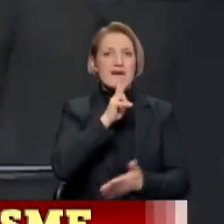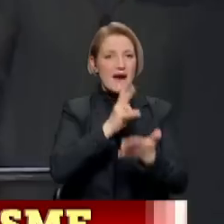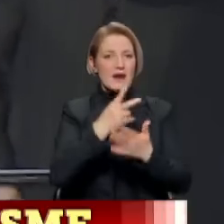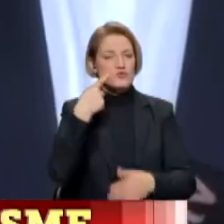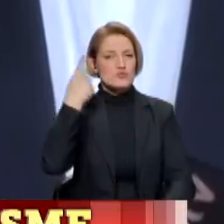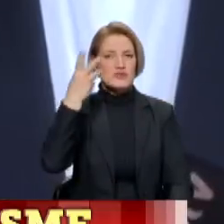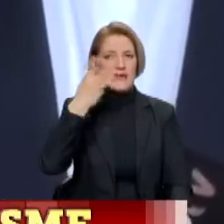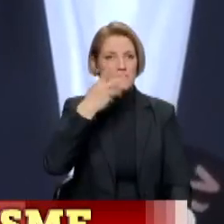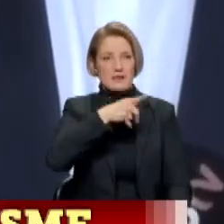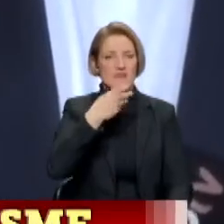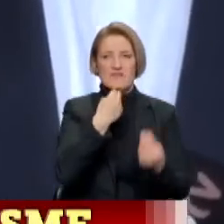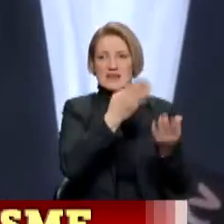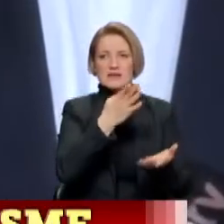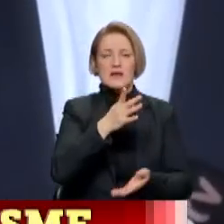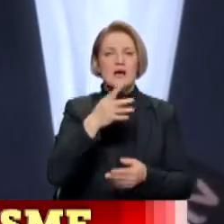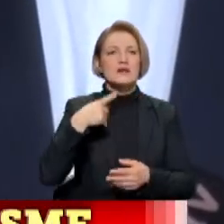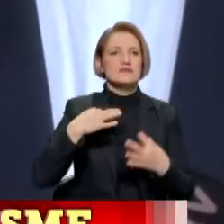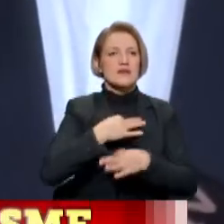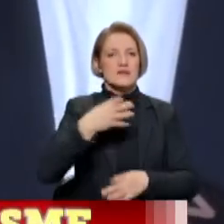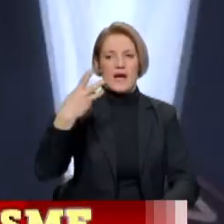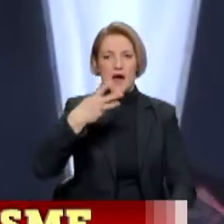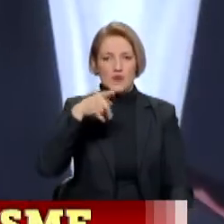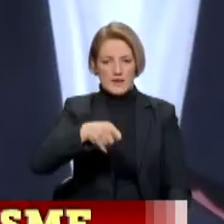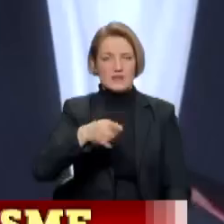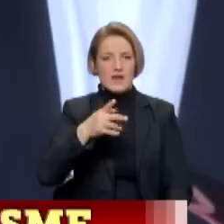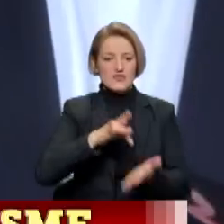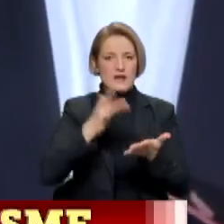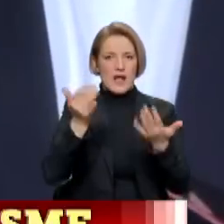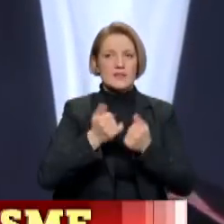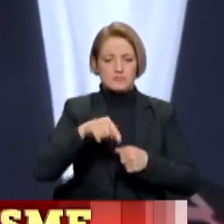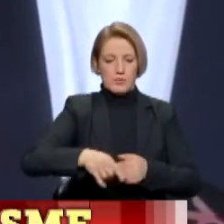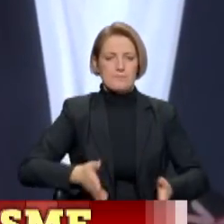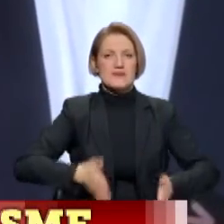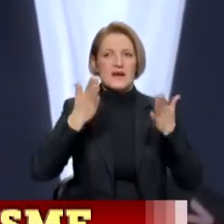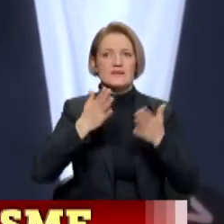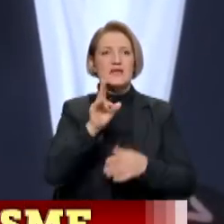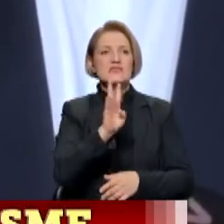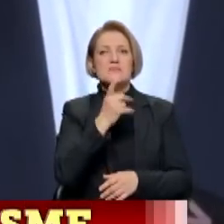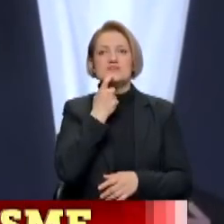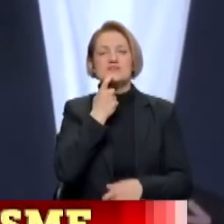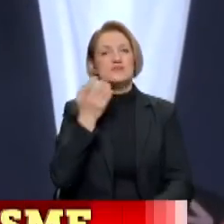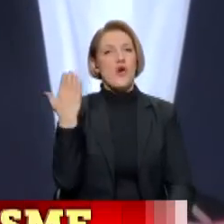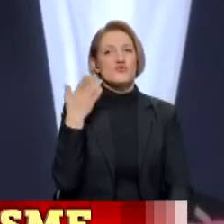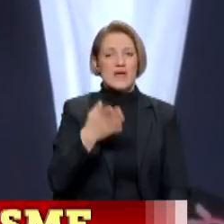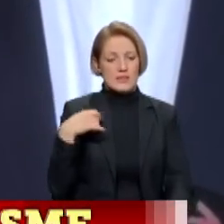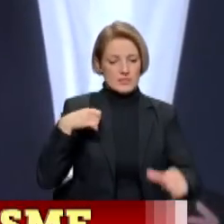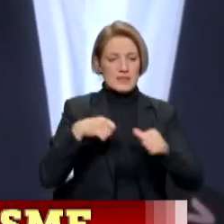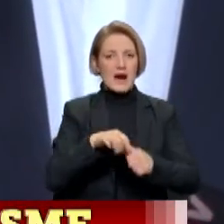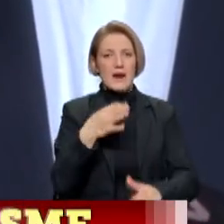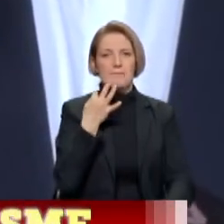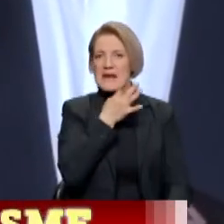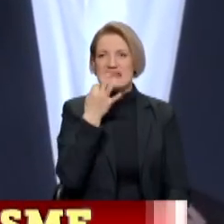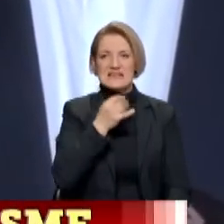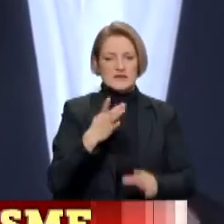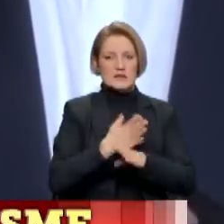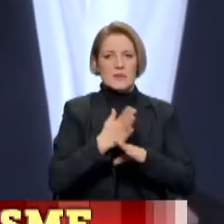verildiğini hatırlatarak. Sayın Erdoğan ceza aldığında da bu binadaydık. Aradan neredeyse çeyrek asır geçti. Tekrar benzer bir